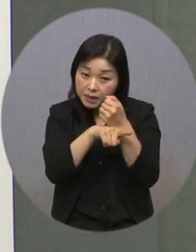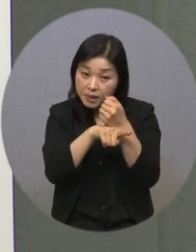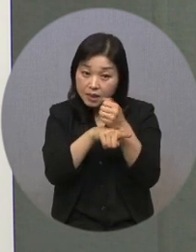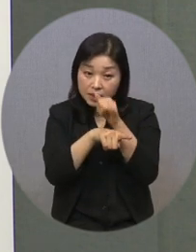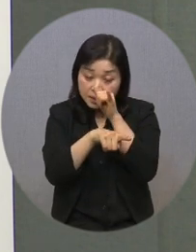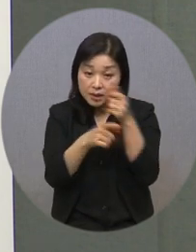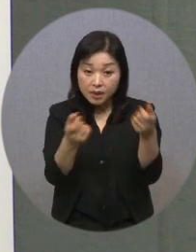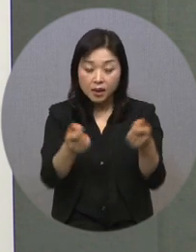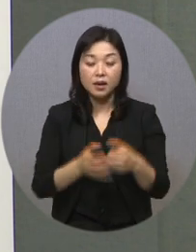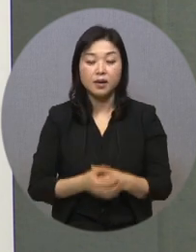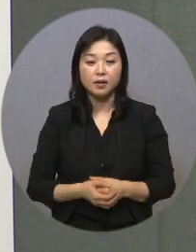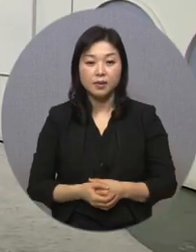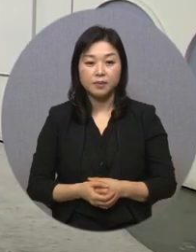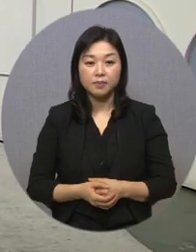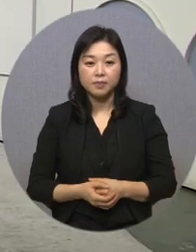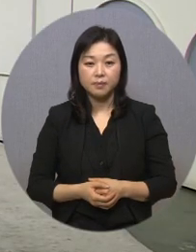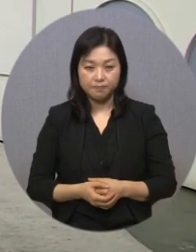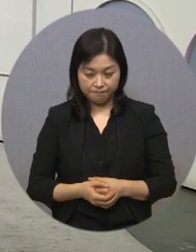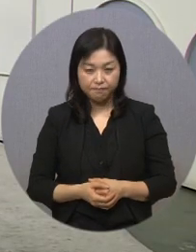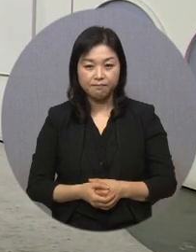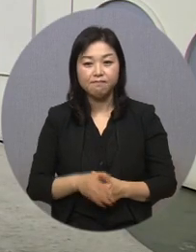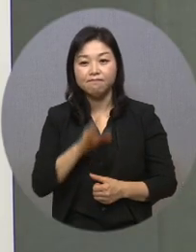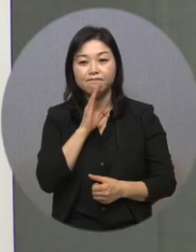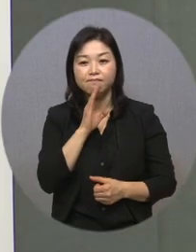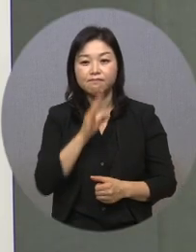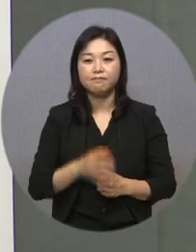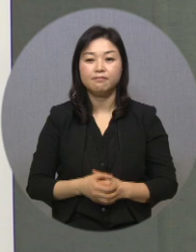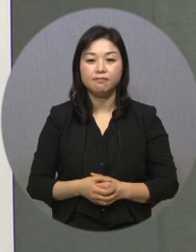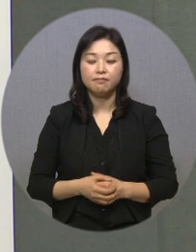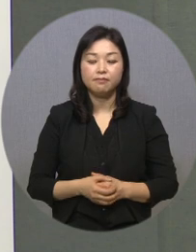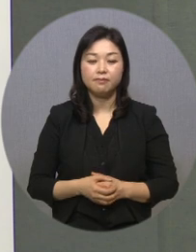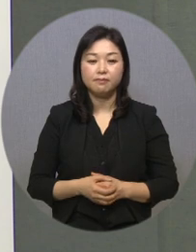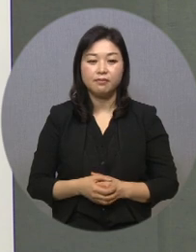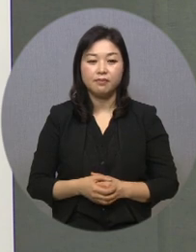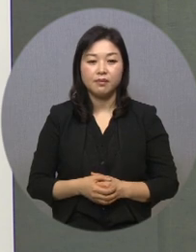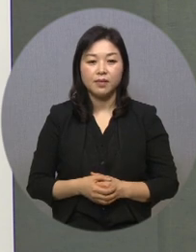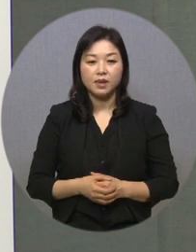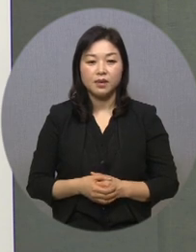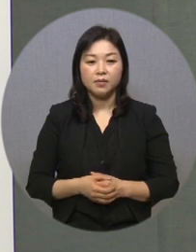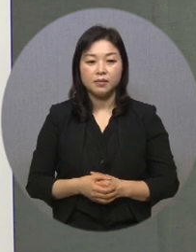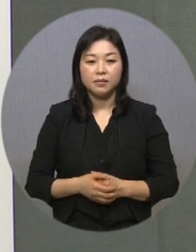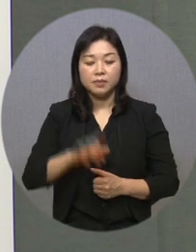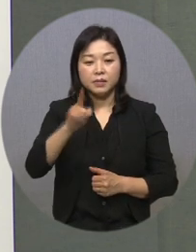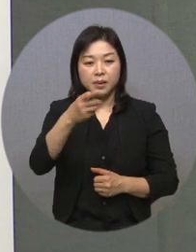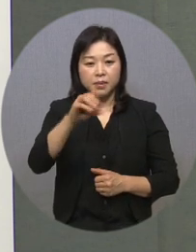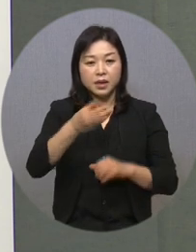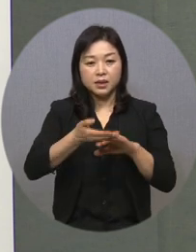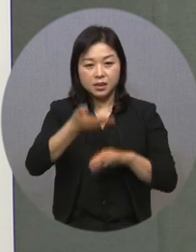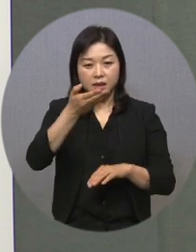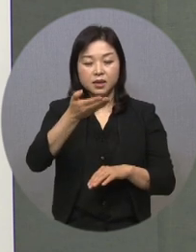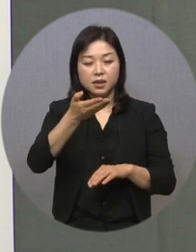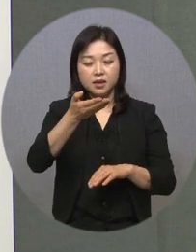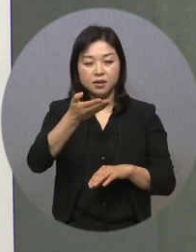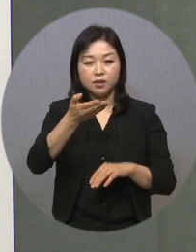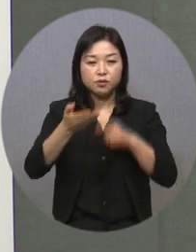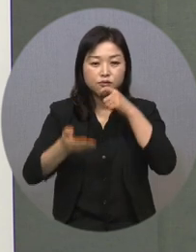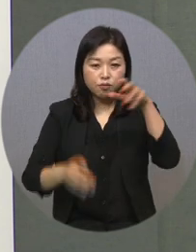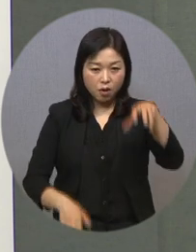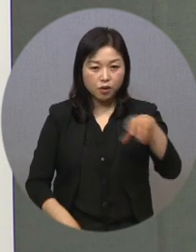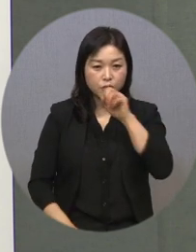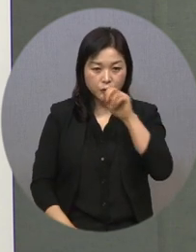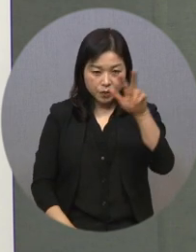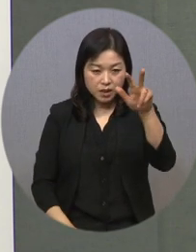포괄적일 것 같습니다. 그렇죠? 네. 네. 그러면 바로 100만이 넘는